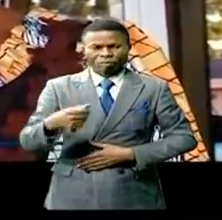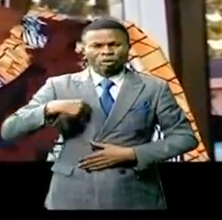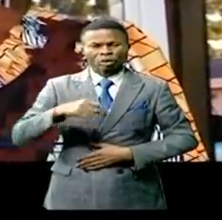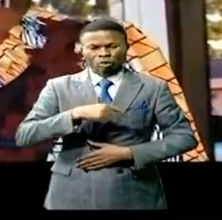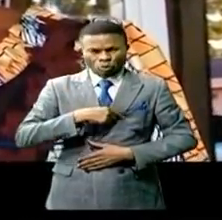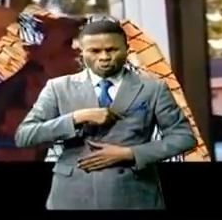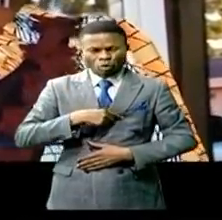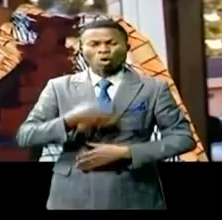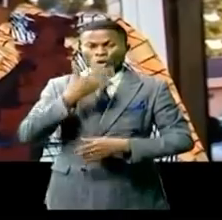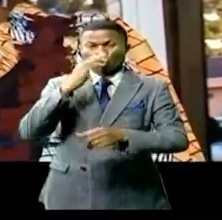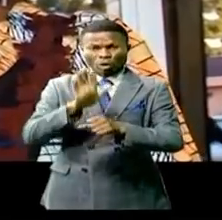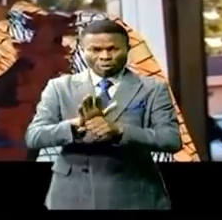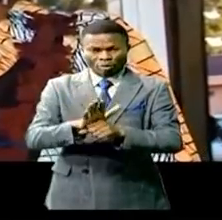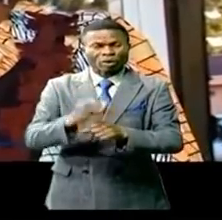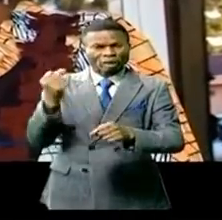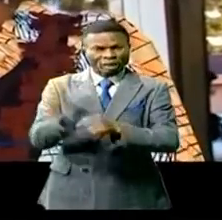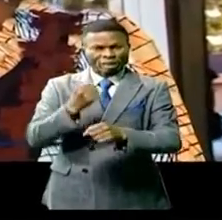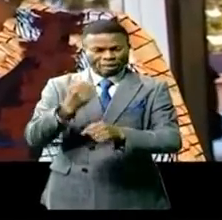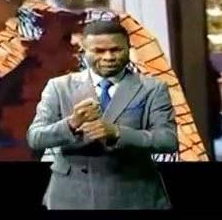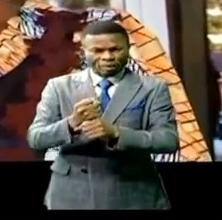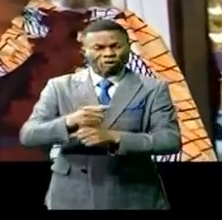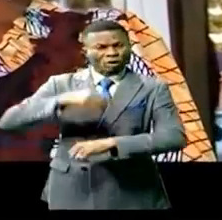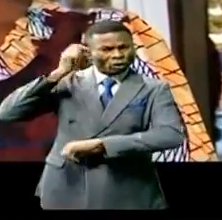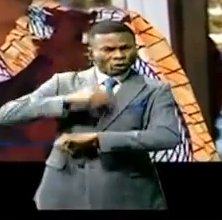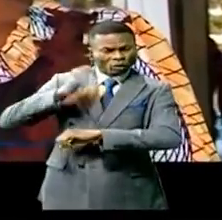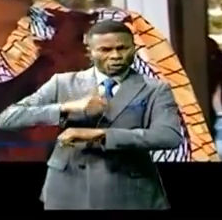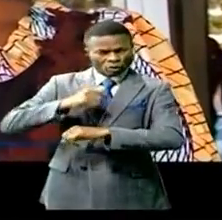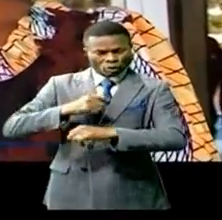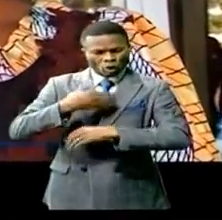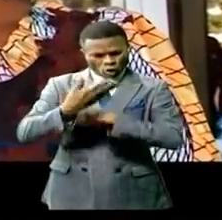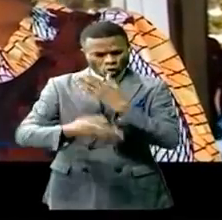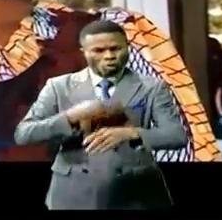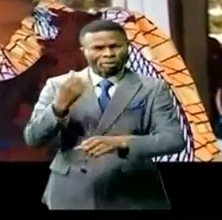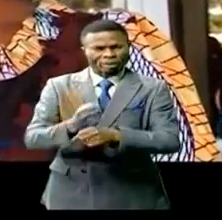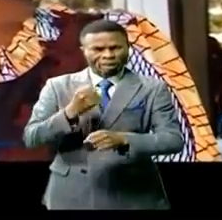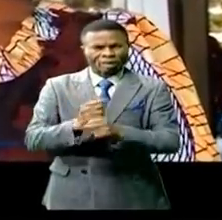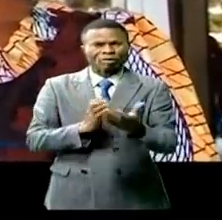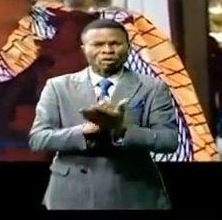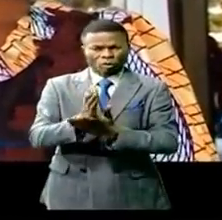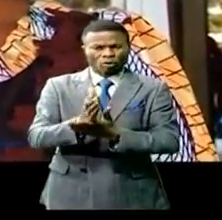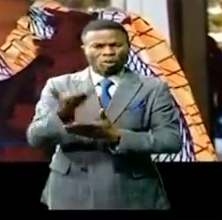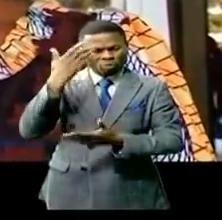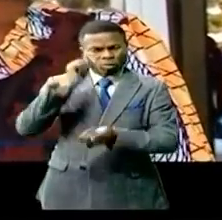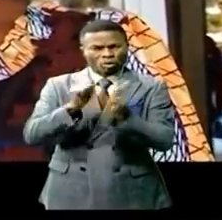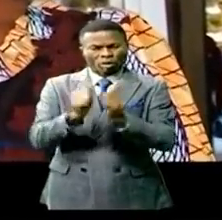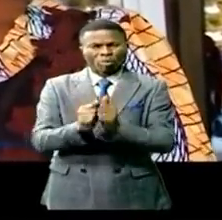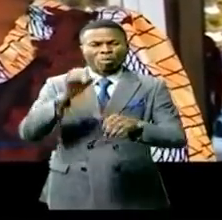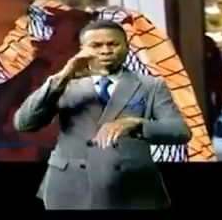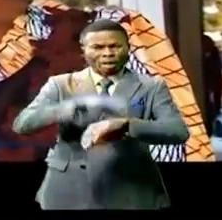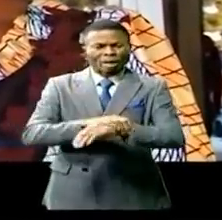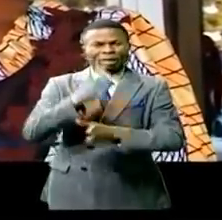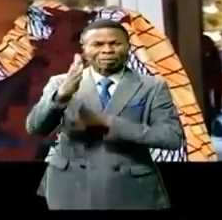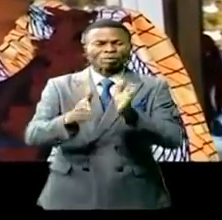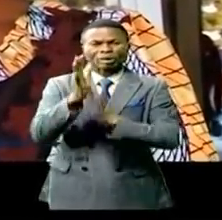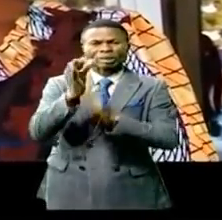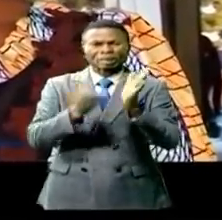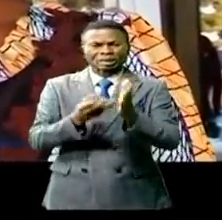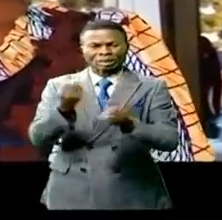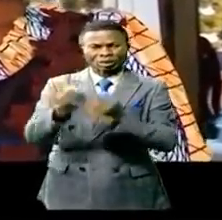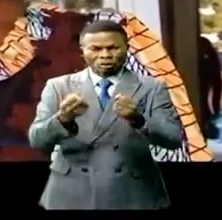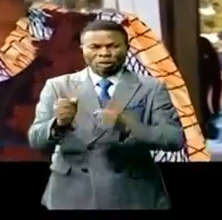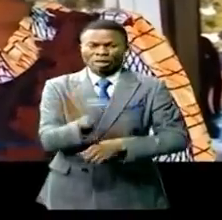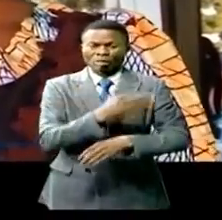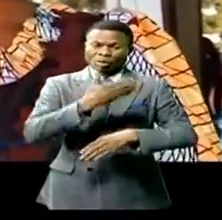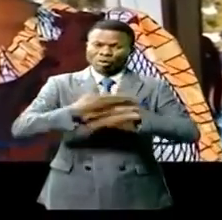rassuré que les services que la justice était en train de travailler là-dessus en ce qui concerne les infrastructures